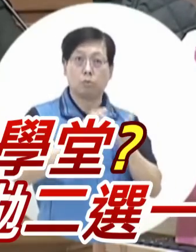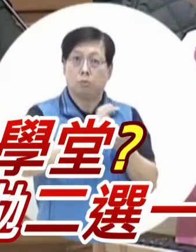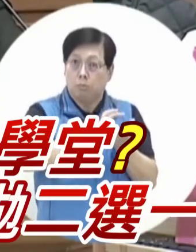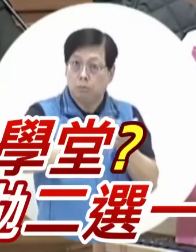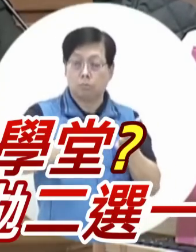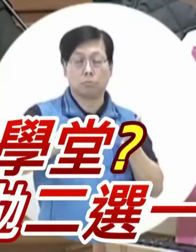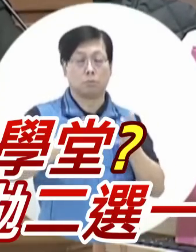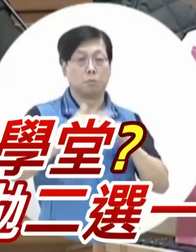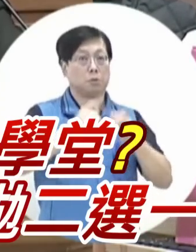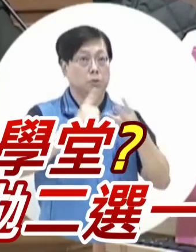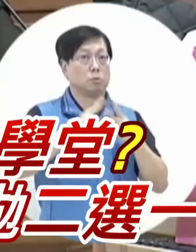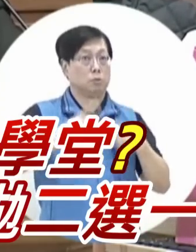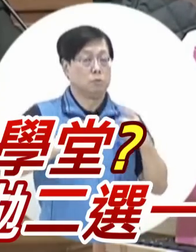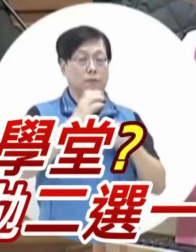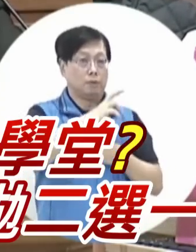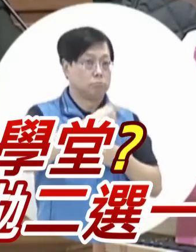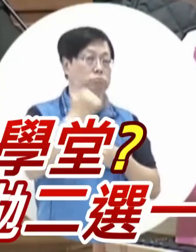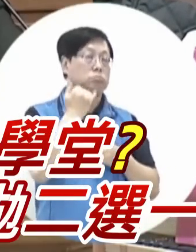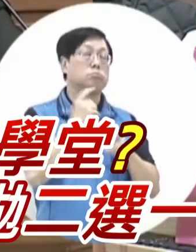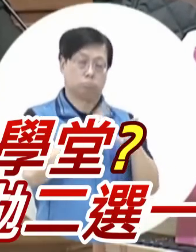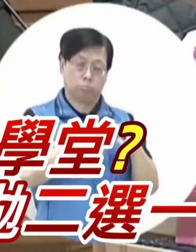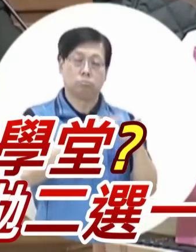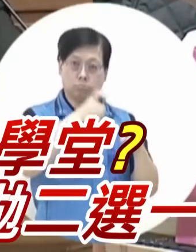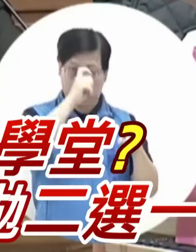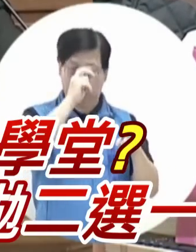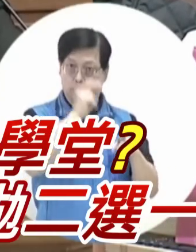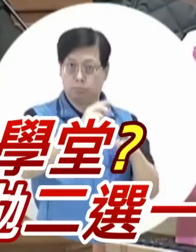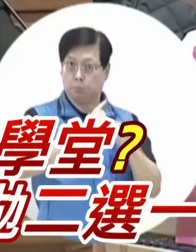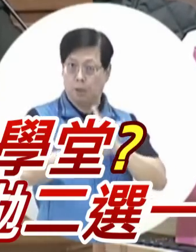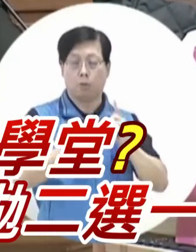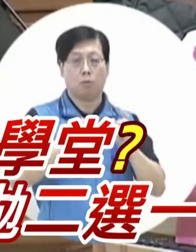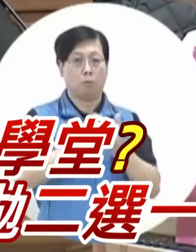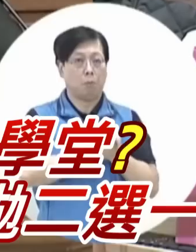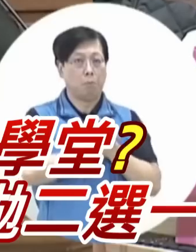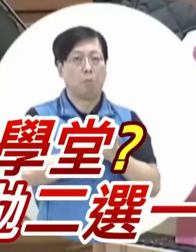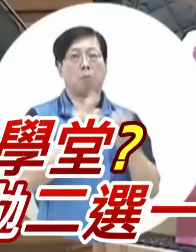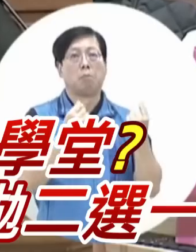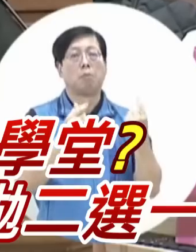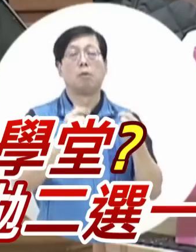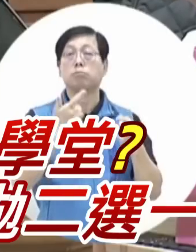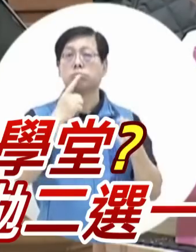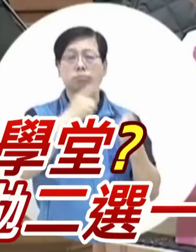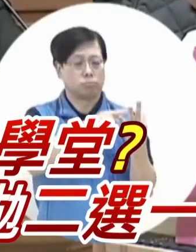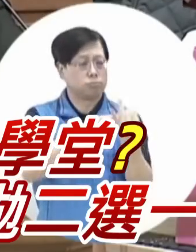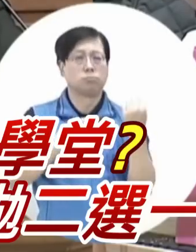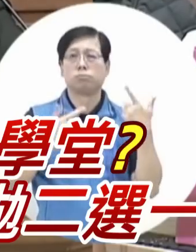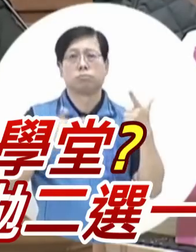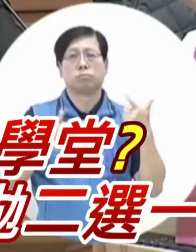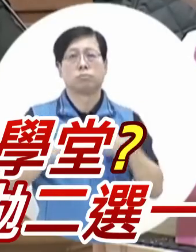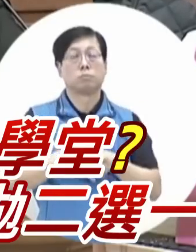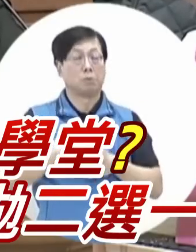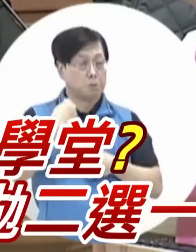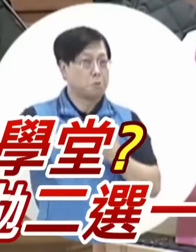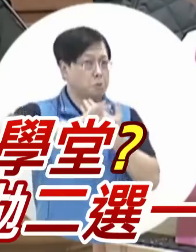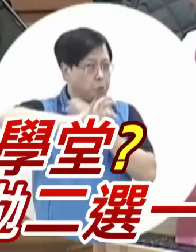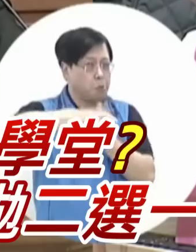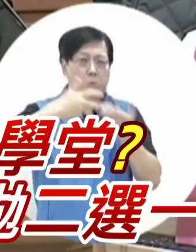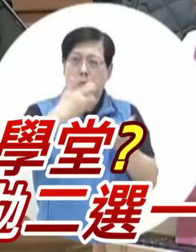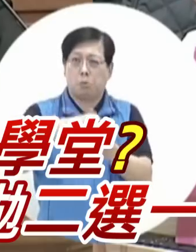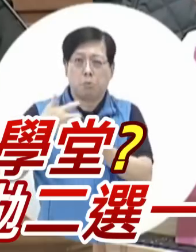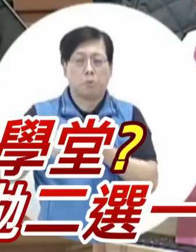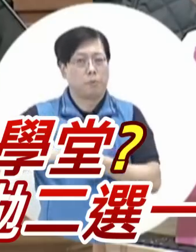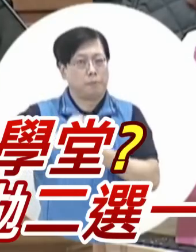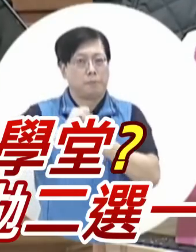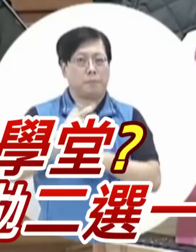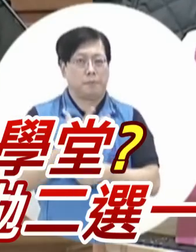式，我们都可以视为我们的盟邦。所以也不只有这些国家，我的盟邦越多越好。